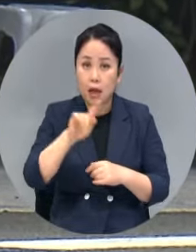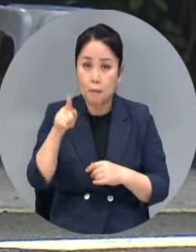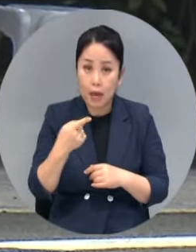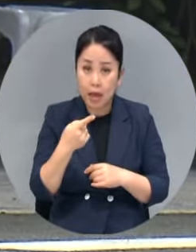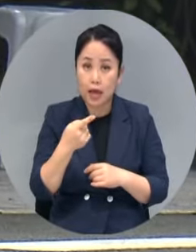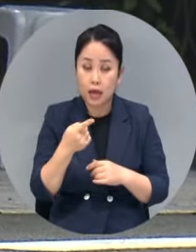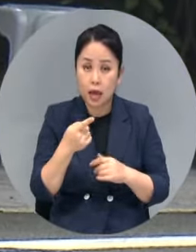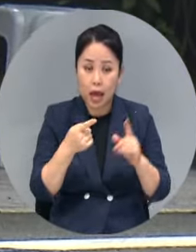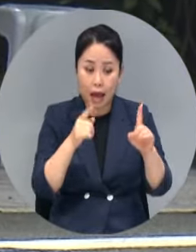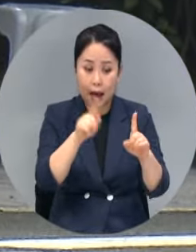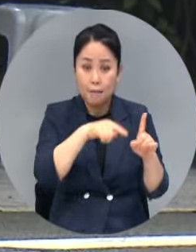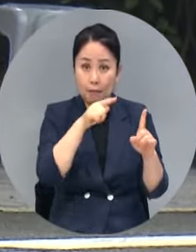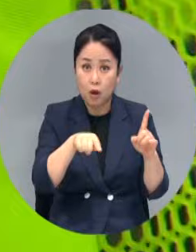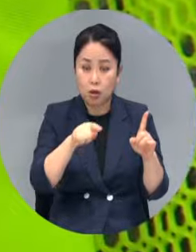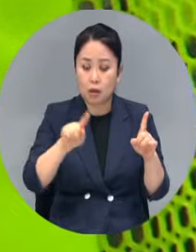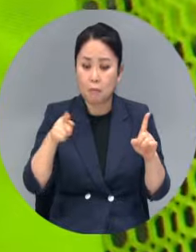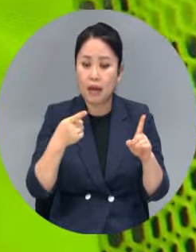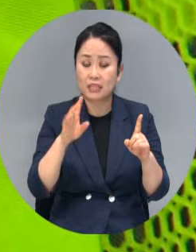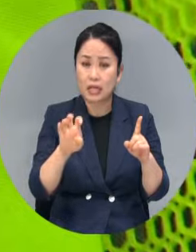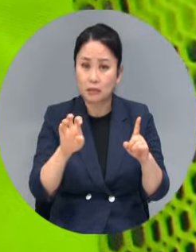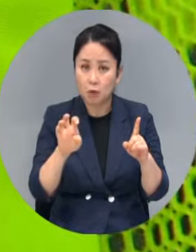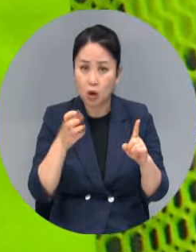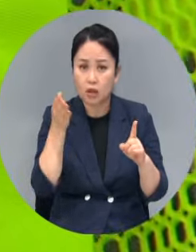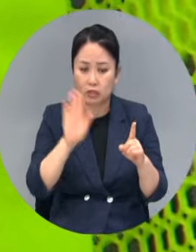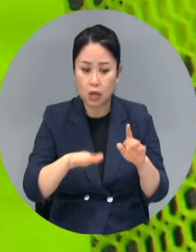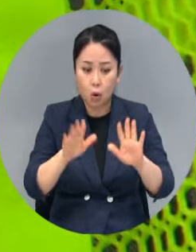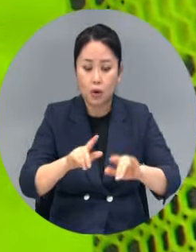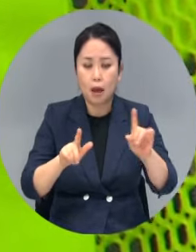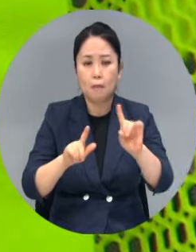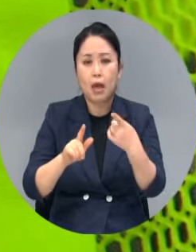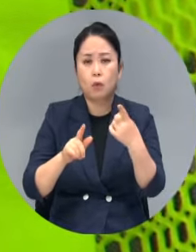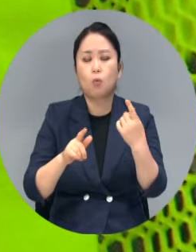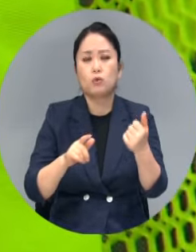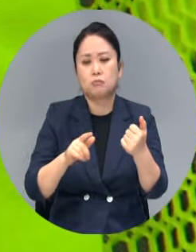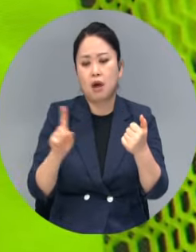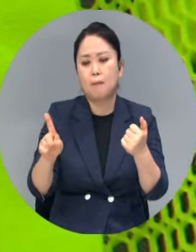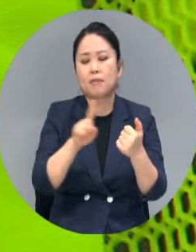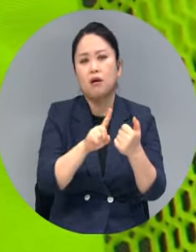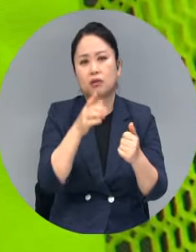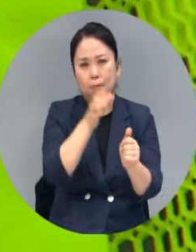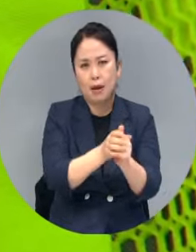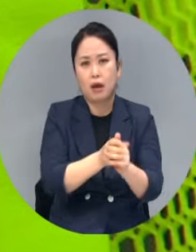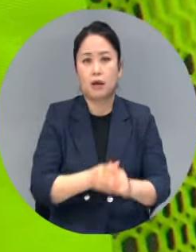150명 당 한 명으로 축소했습니다 MBC 뉴스 송입니다 l